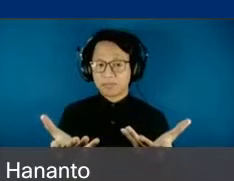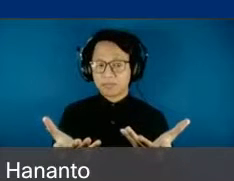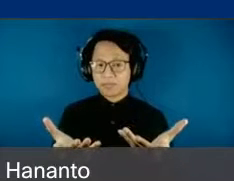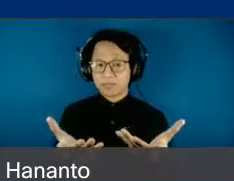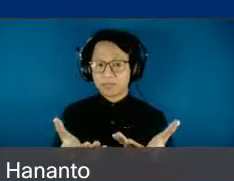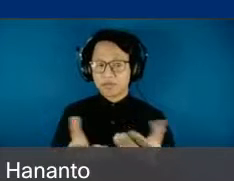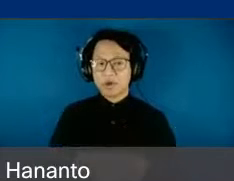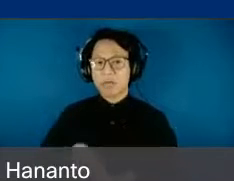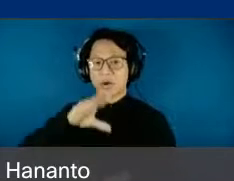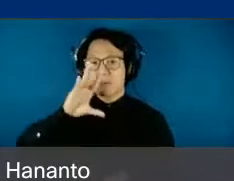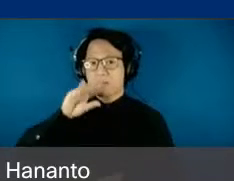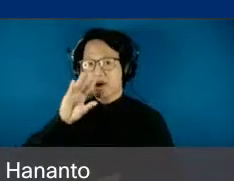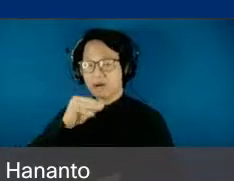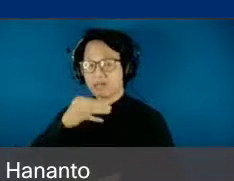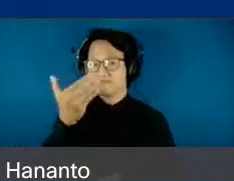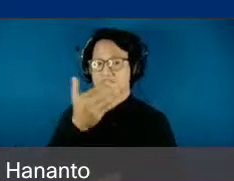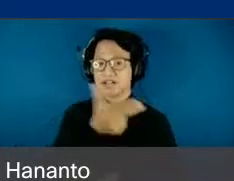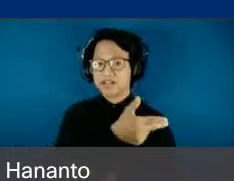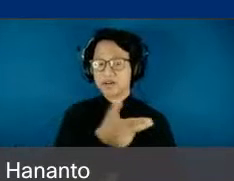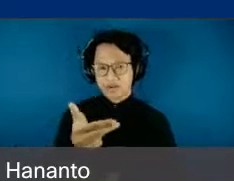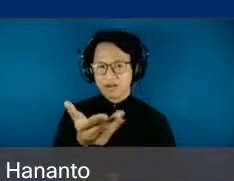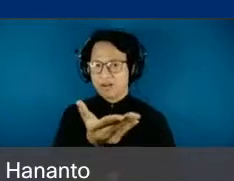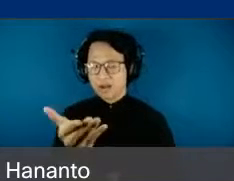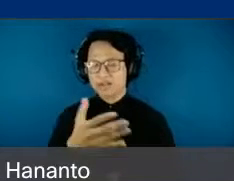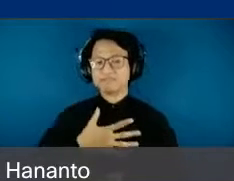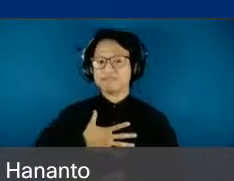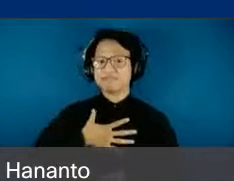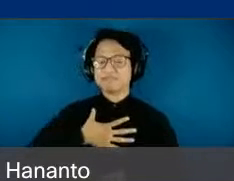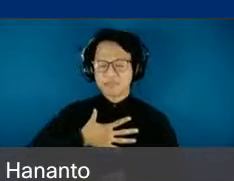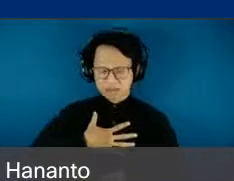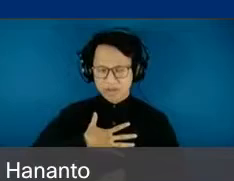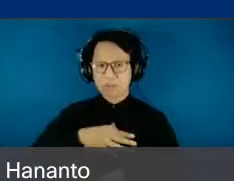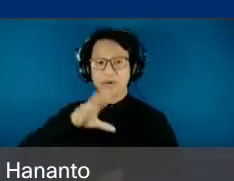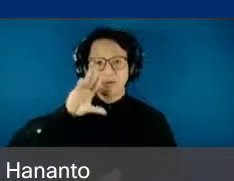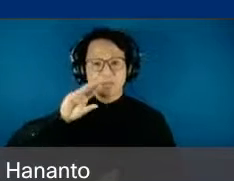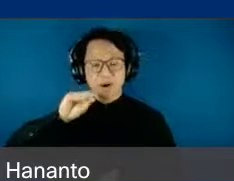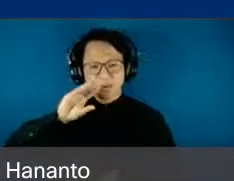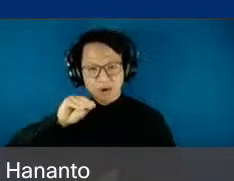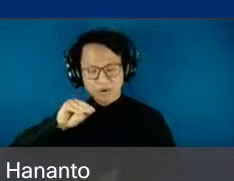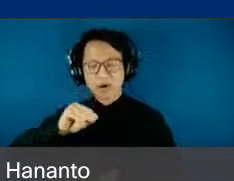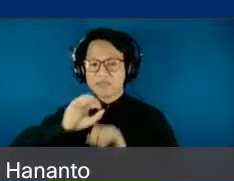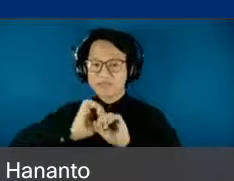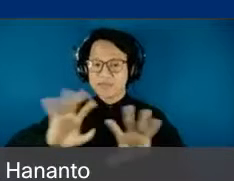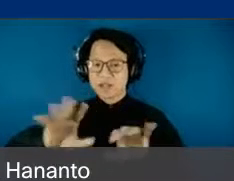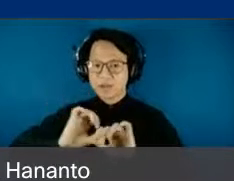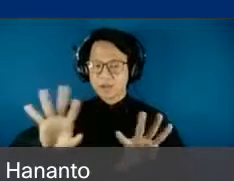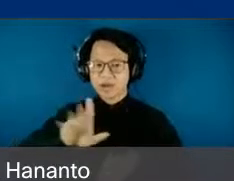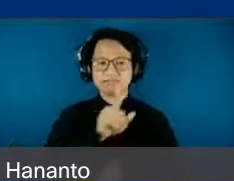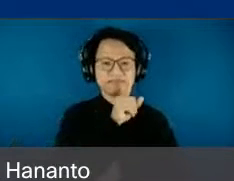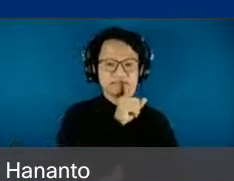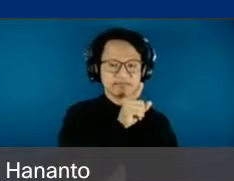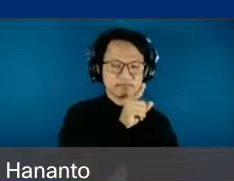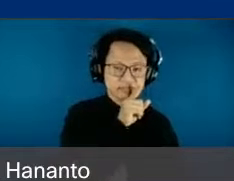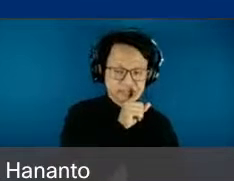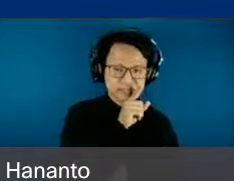berbahasa Indonesia, kawan-kawan, jadi nanti saya akan berbicara dalam menjelaskan dalam bahasa Inggris dan